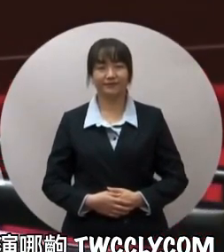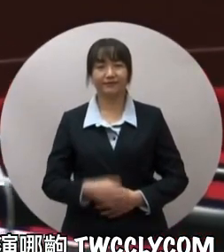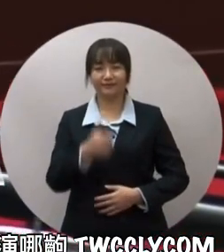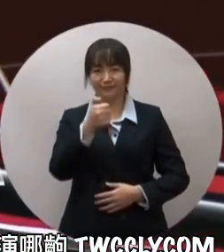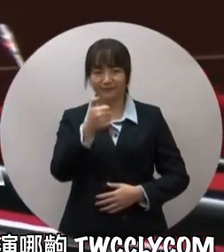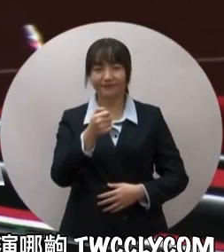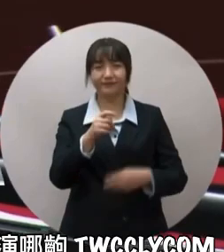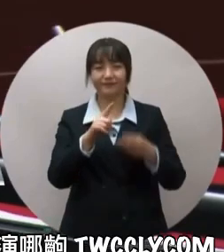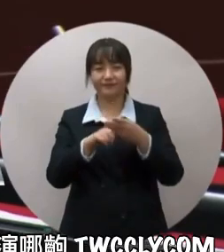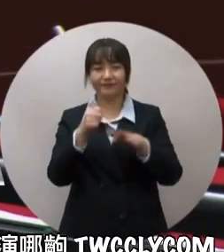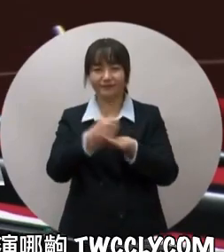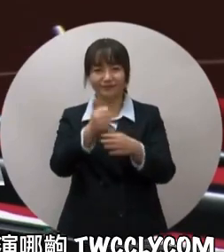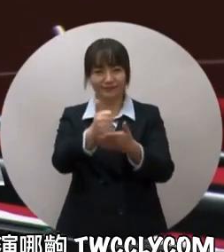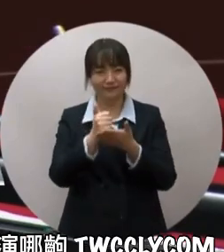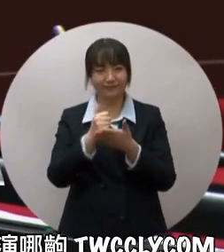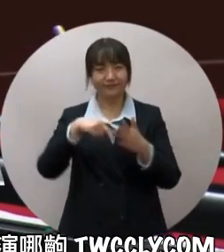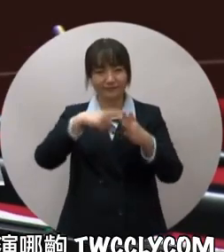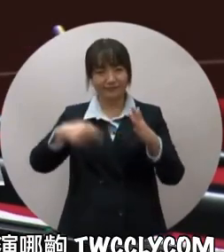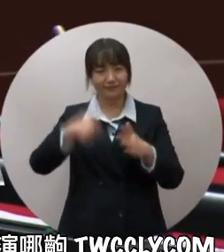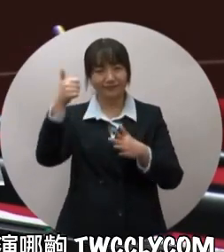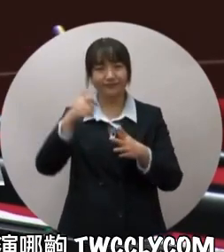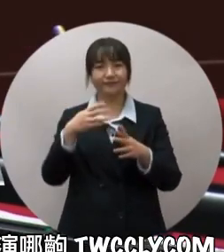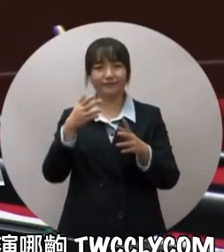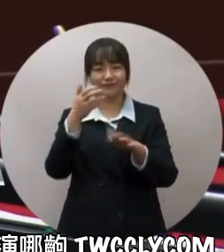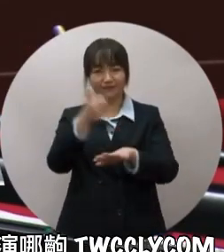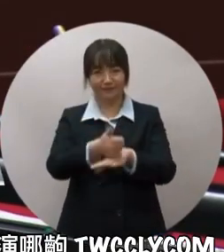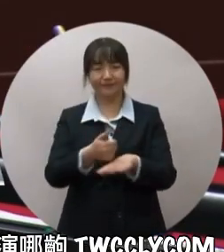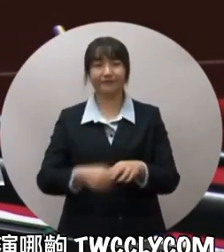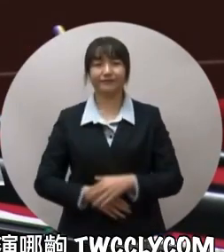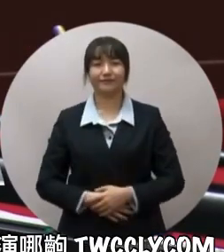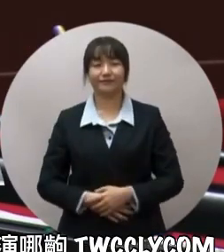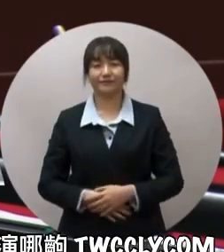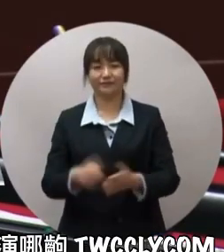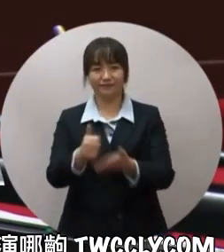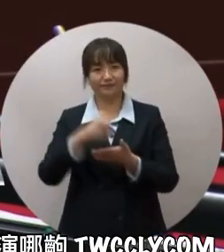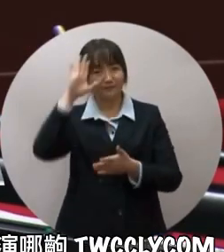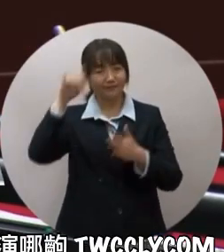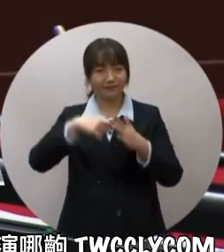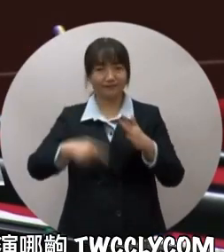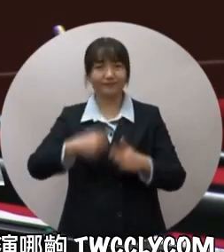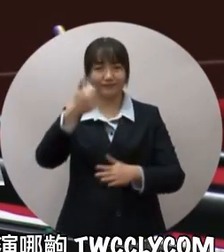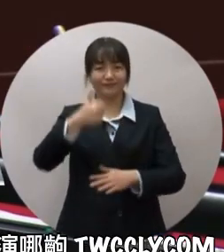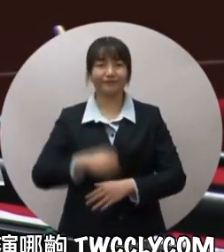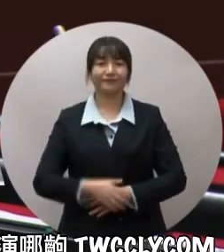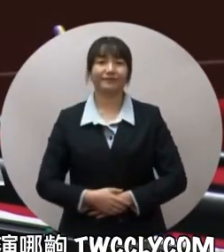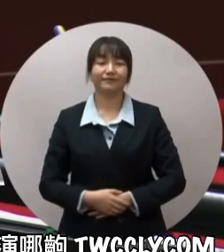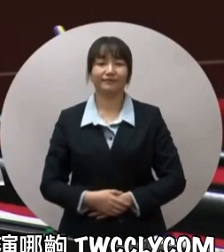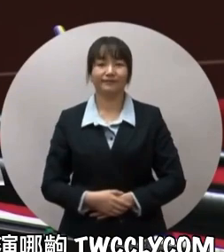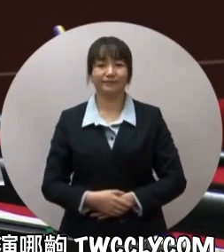感謝我們主席能不能請院長就備訓台請蘇院長請